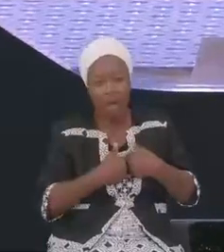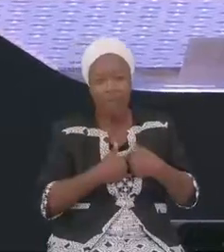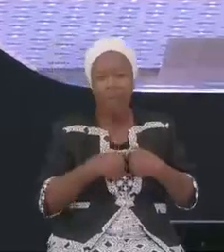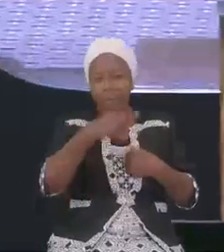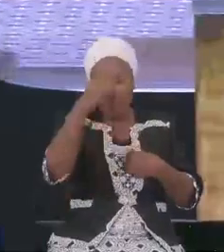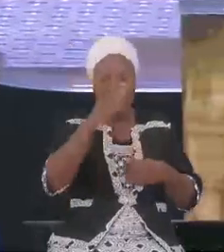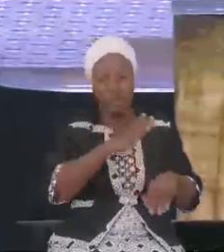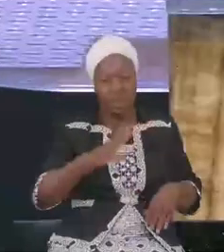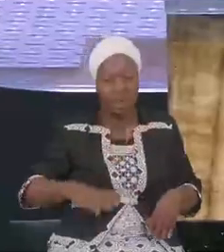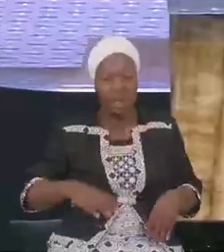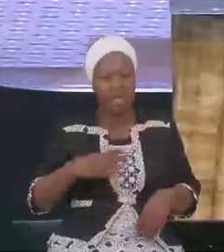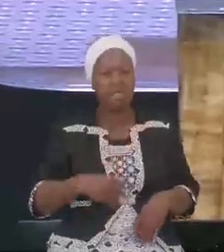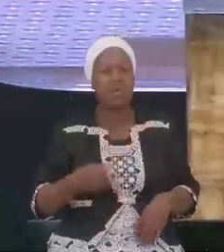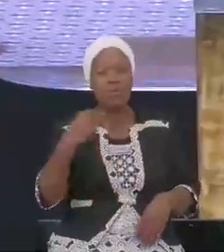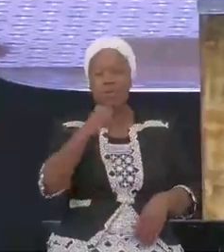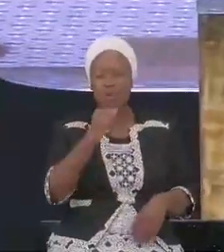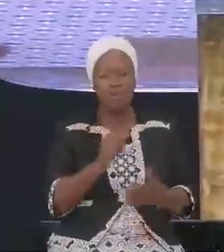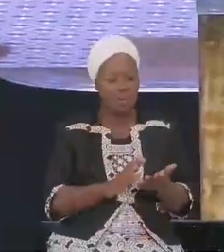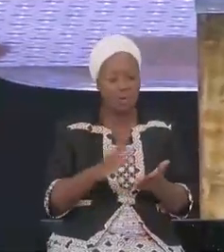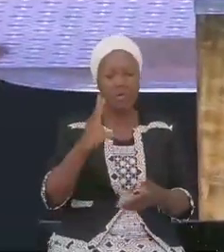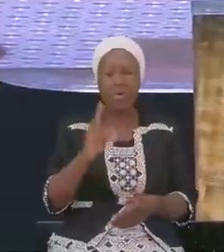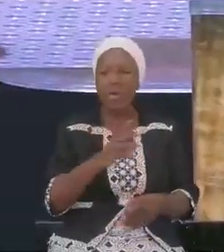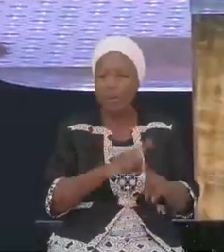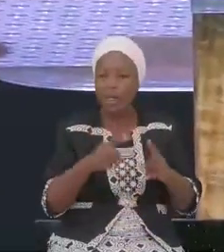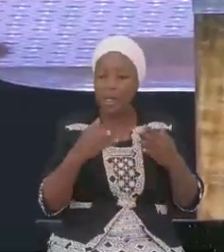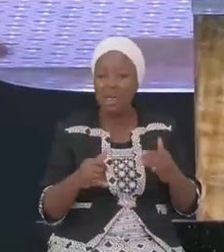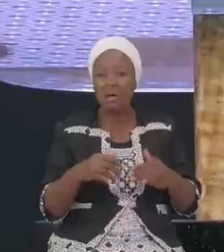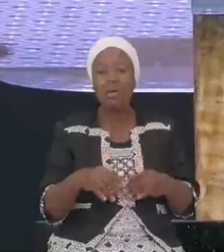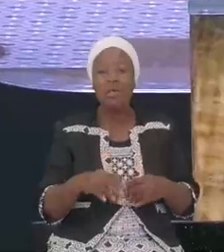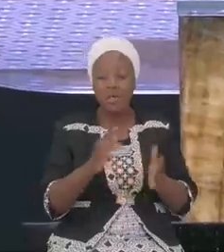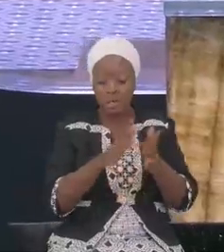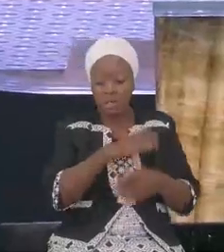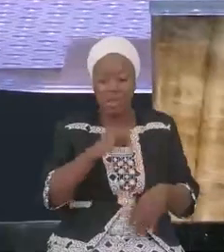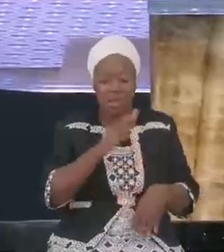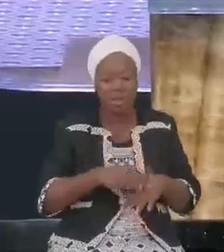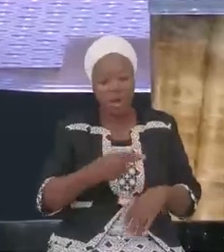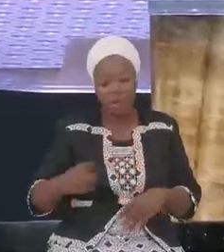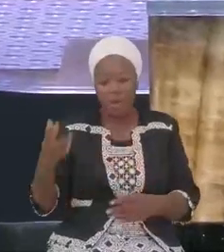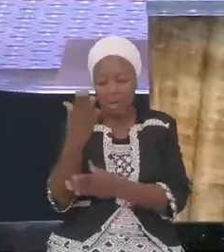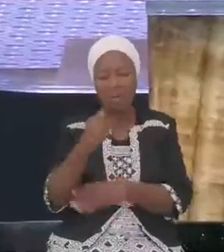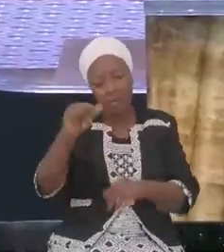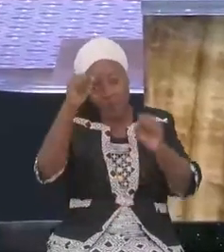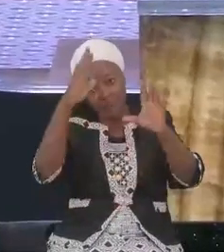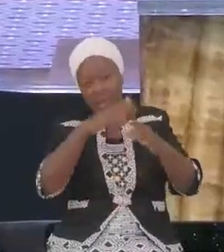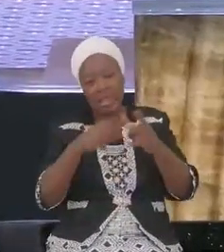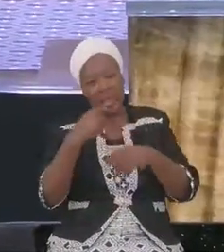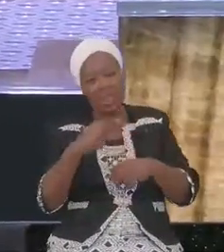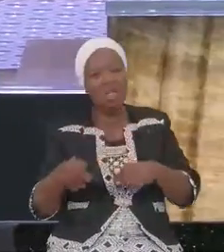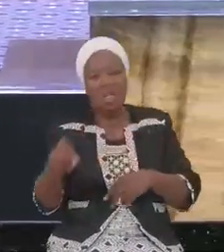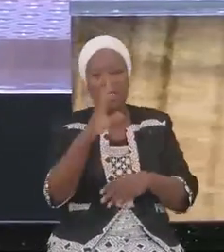Christ n'était pas glorifié. Maintenant, il est à la droite du Père et dit que